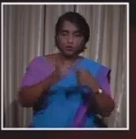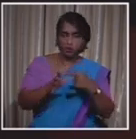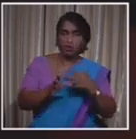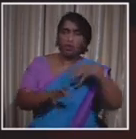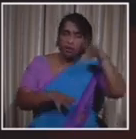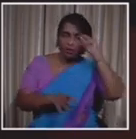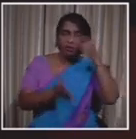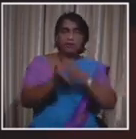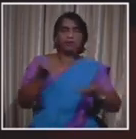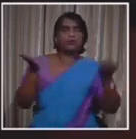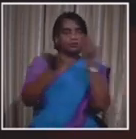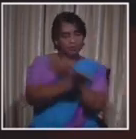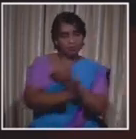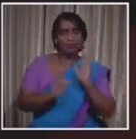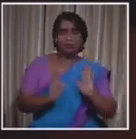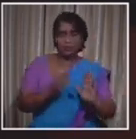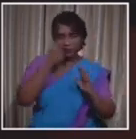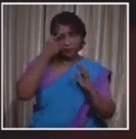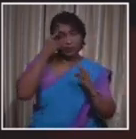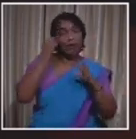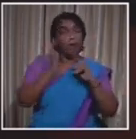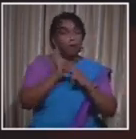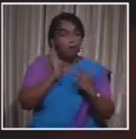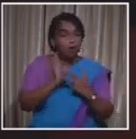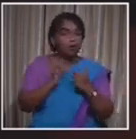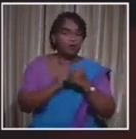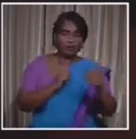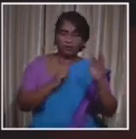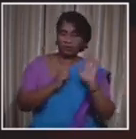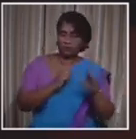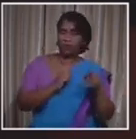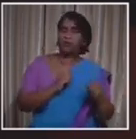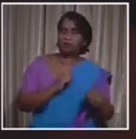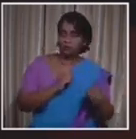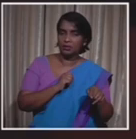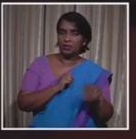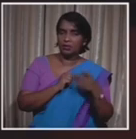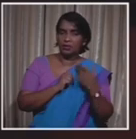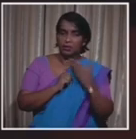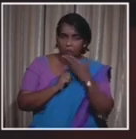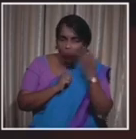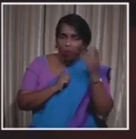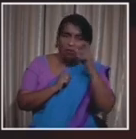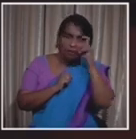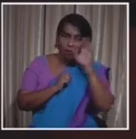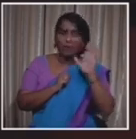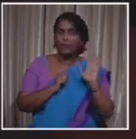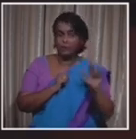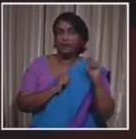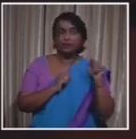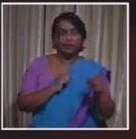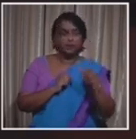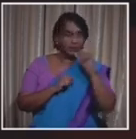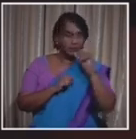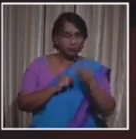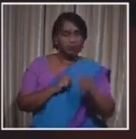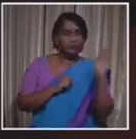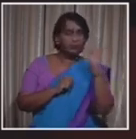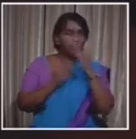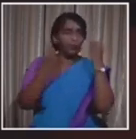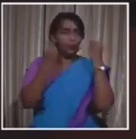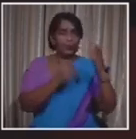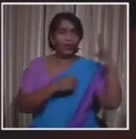අවබෝධතා කිවිසුමක් අත්සන් කළා තියෙනවා. ව්‍යාපෘතියක් කිරීම පිළිබඳව අපිට පුළුවන්ද කියලා බලන්න. නමුත් ගරු කථානායකතුමනි, නිකන් තියෙන හුලඟ නිකන්